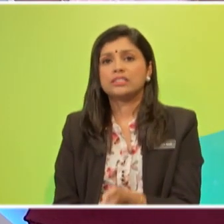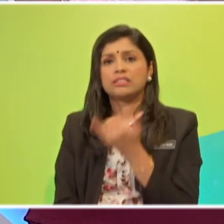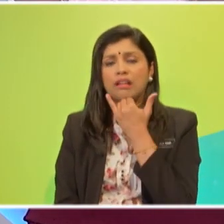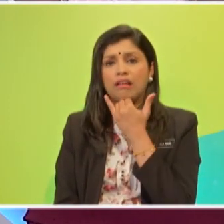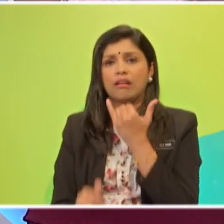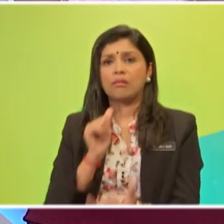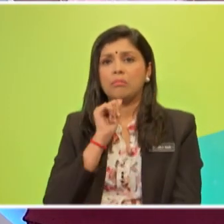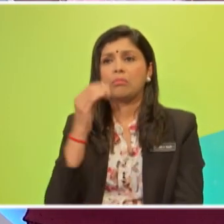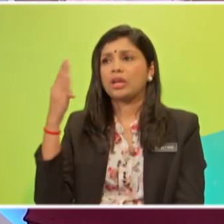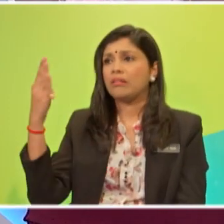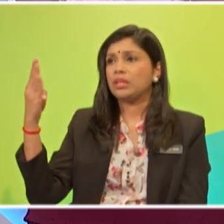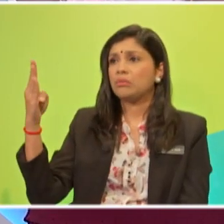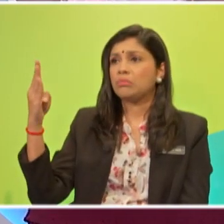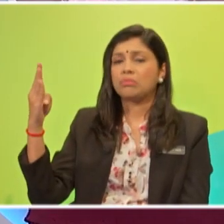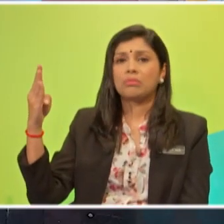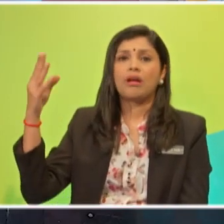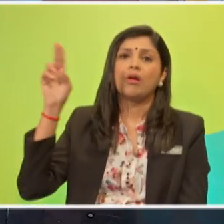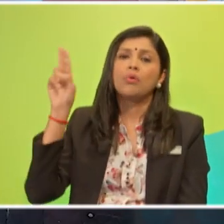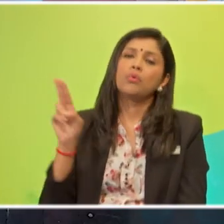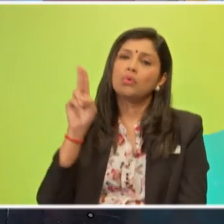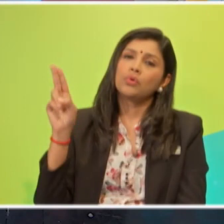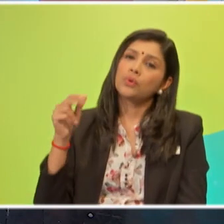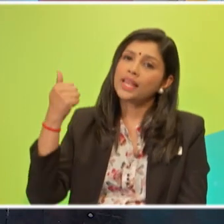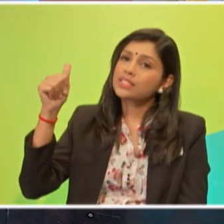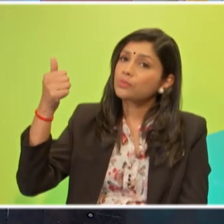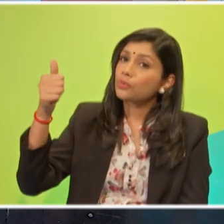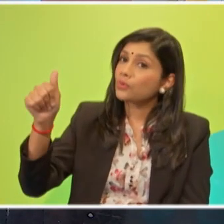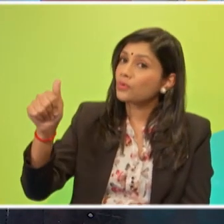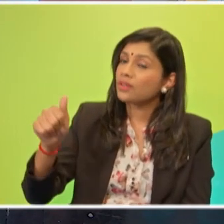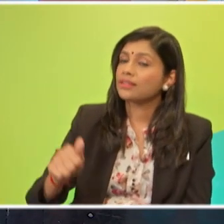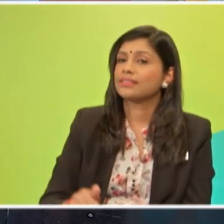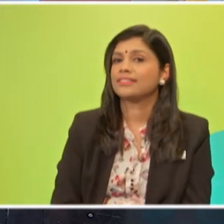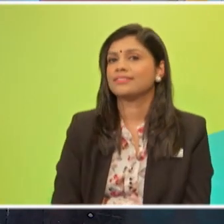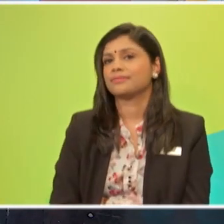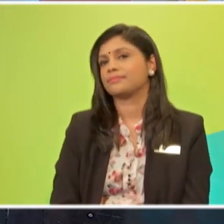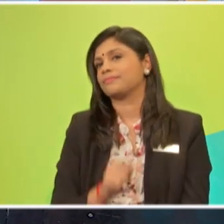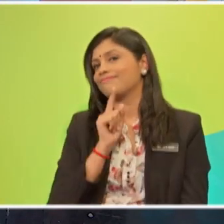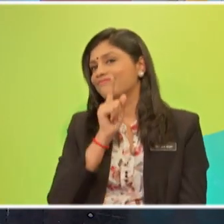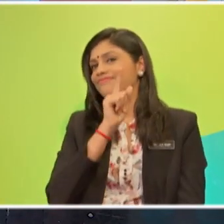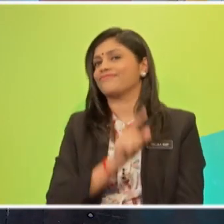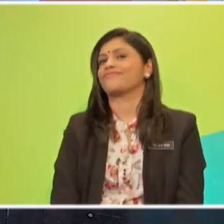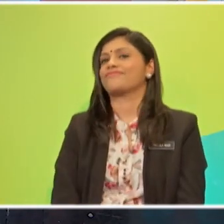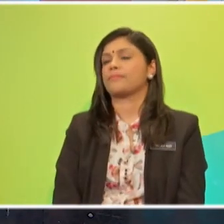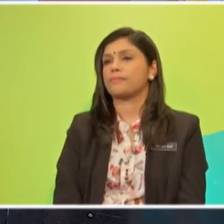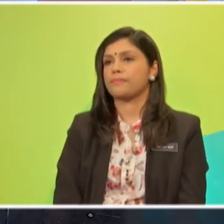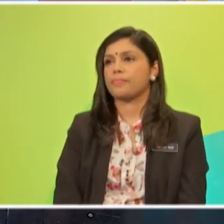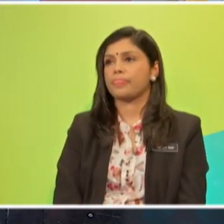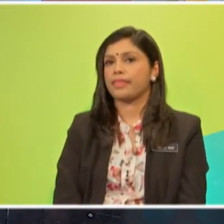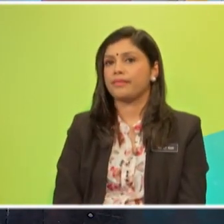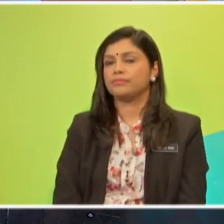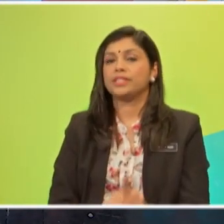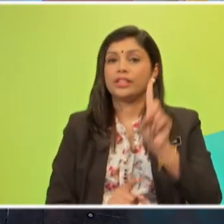Alamak, salah lagi lah. Nombor 10 yang berwarna ungu. Macam mana nombor 10?